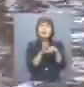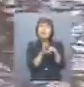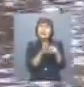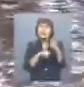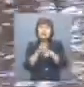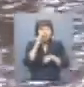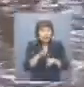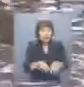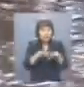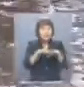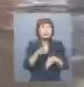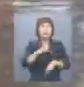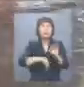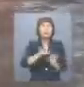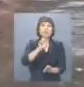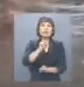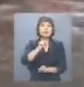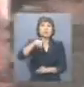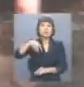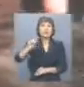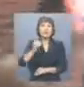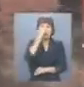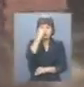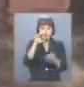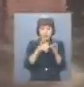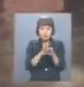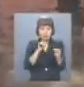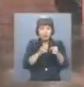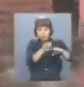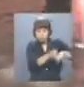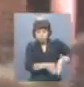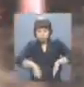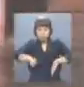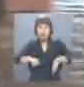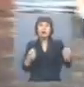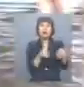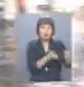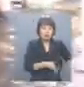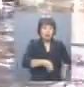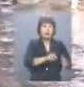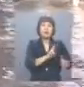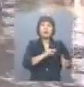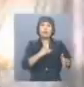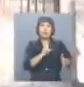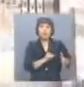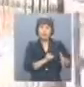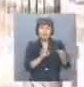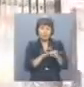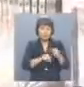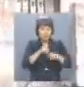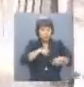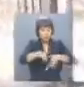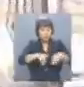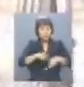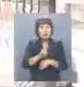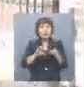มสูงประมาณ30เซนติเมตรครับเนื่องจากสภาพพื้นที่ลุ่มต่ำและอยู่ติดกับคลองรางโพชาวบ้านเชื่อว่าสาเหตุที่น้ำลดล